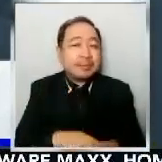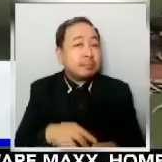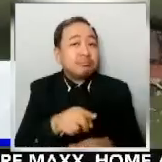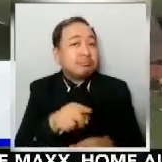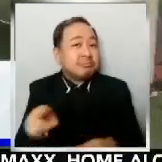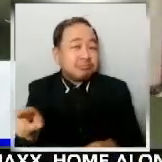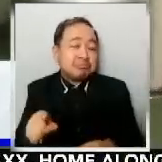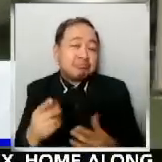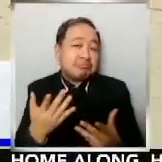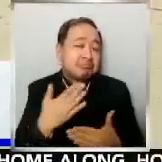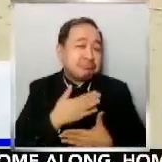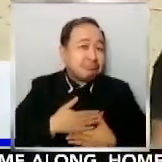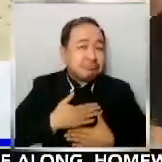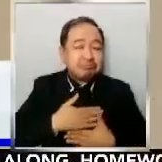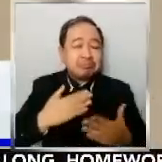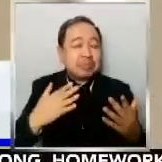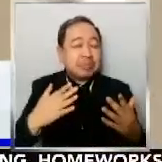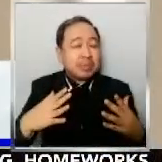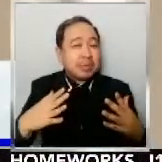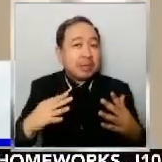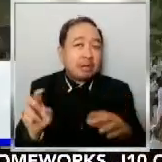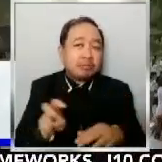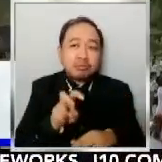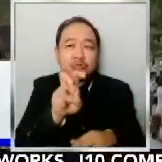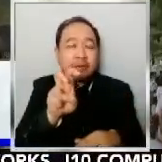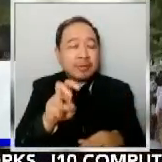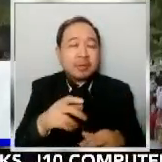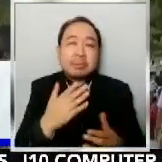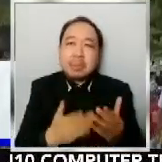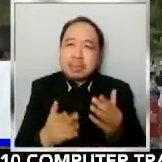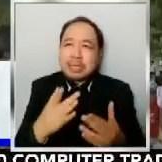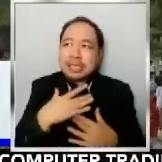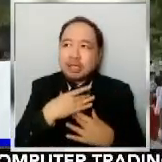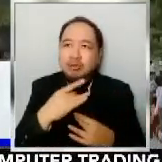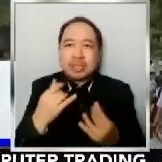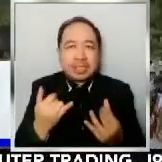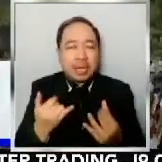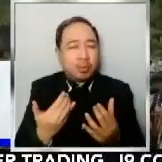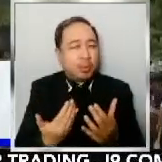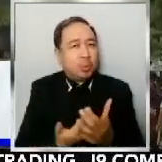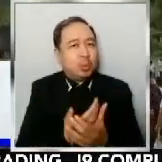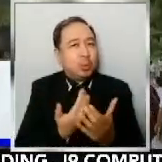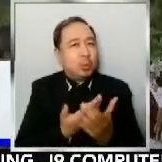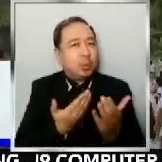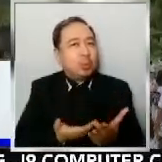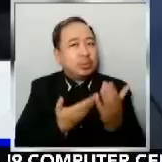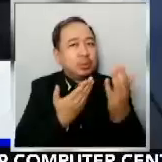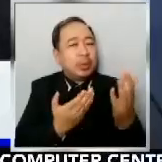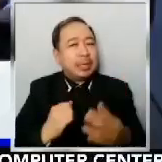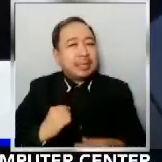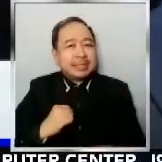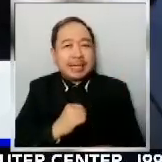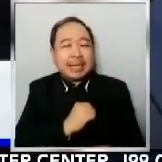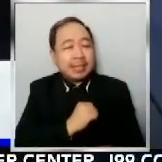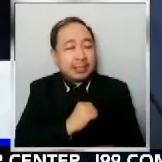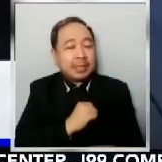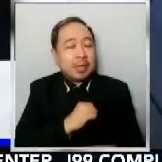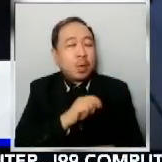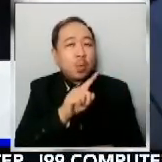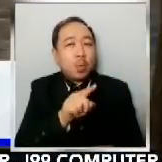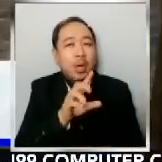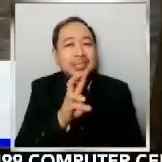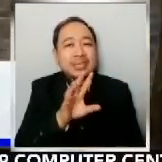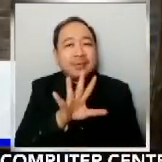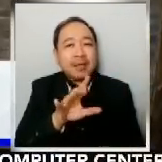Veronica, pihadong magiging interesado sa pinapanukalang Senate Bill 1651 ni Senator Raffy